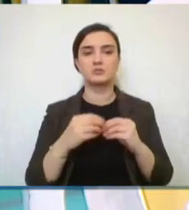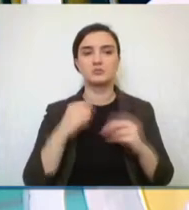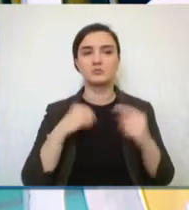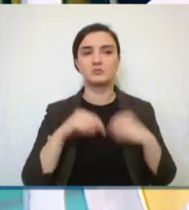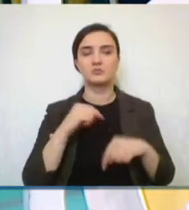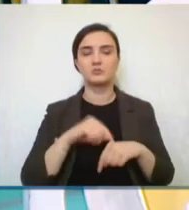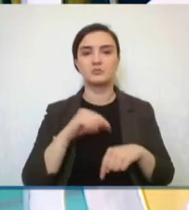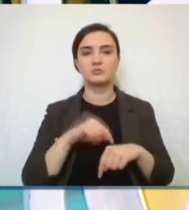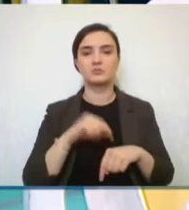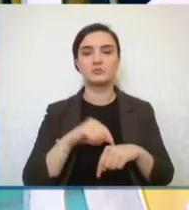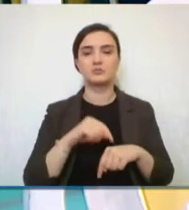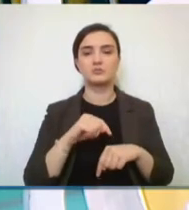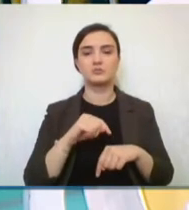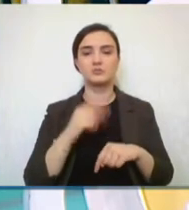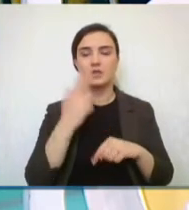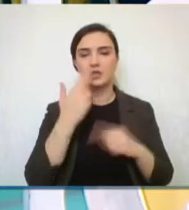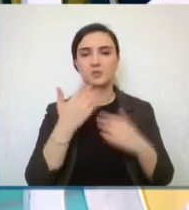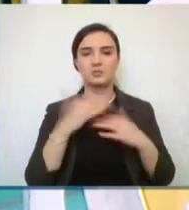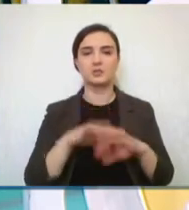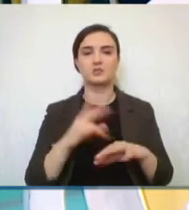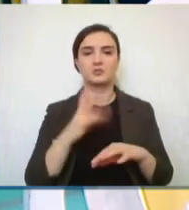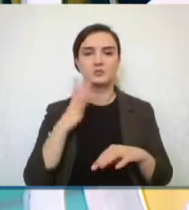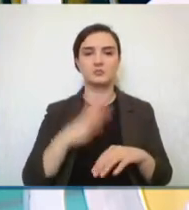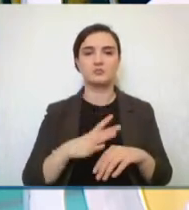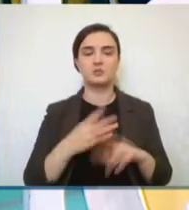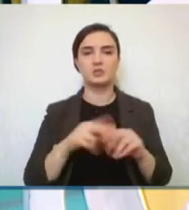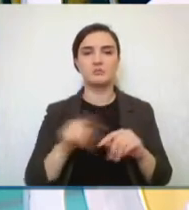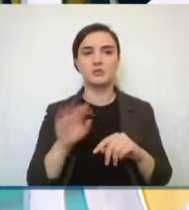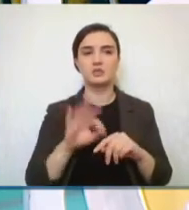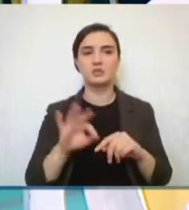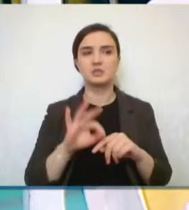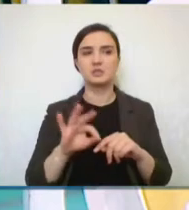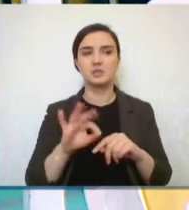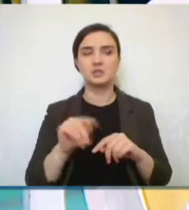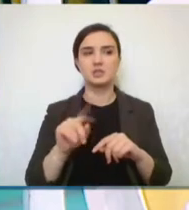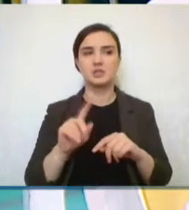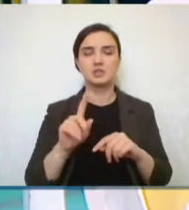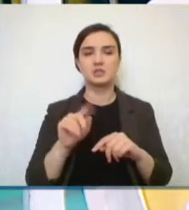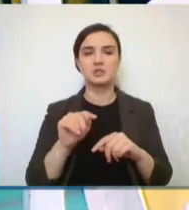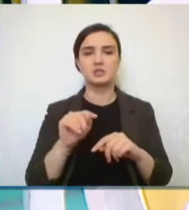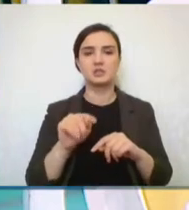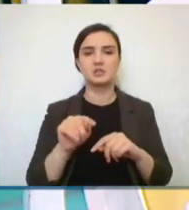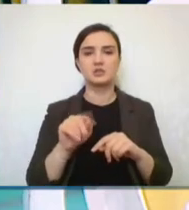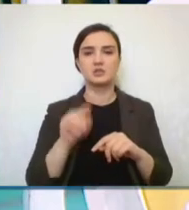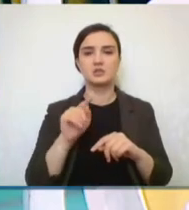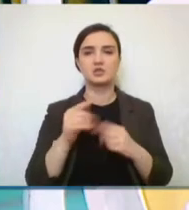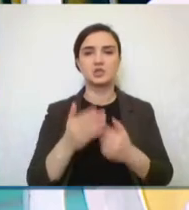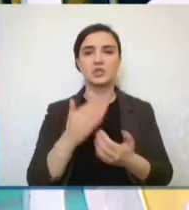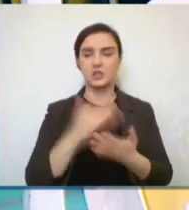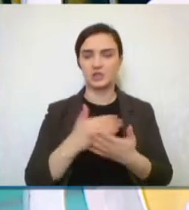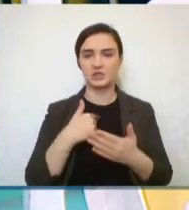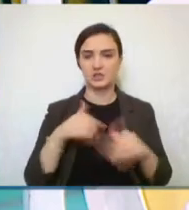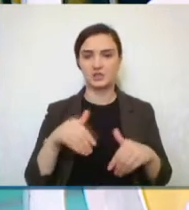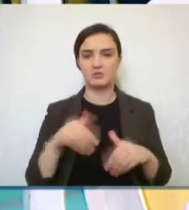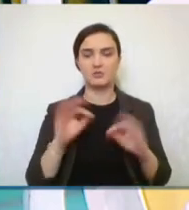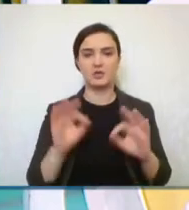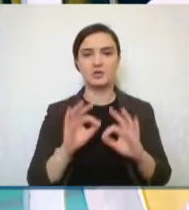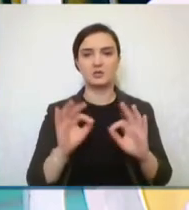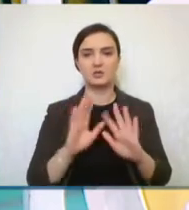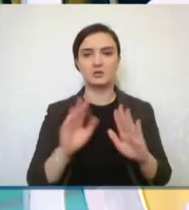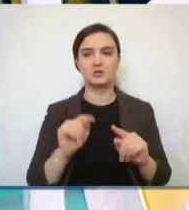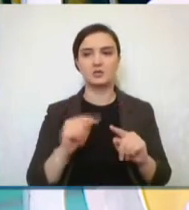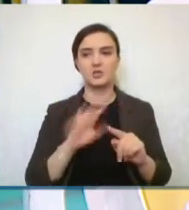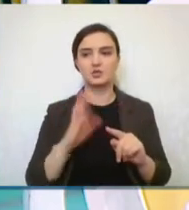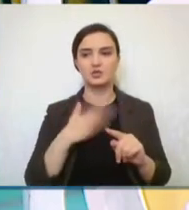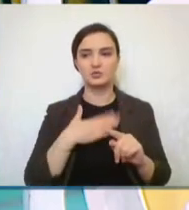პრაგმატულობაზე და ადაპტაციაზე, ხო? იმაზე ფიქრი, რომელსაც შედეგზე არ გავყარვარ, არანაირ, არც ჩემთვის, არც ყოფიცხო,